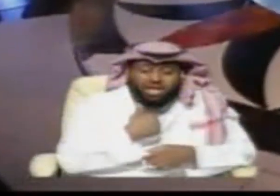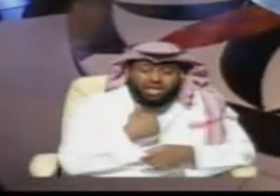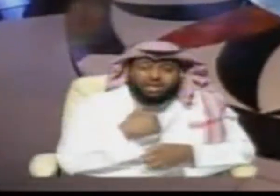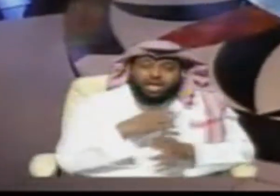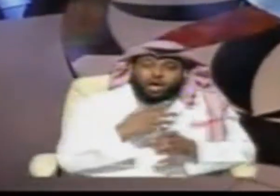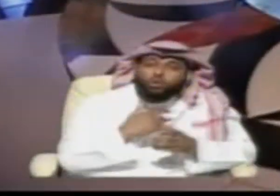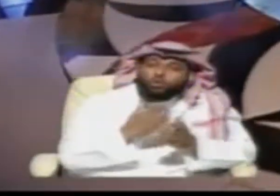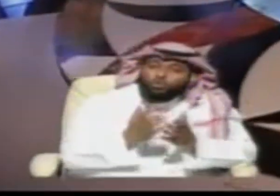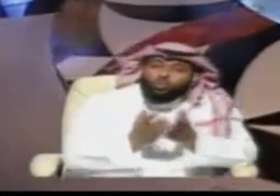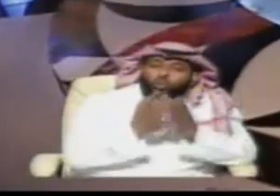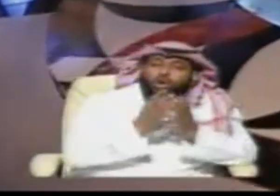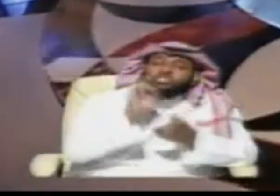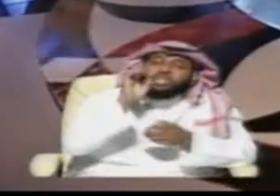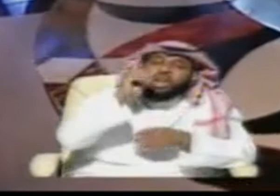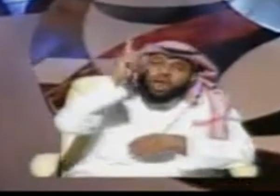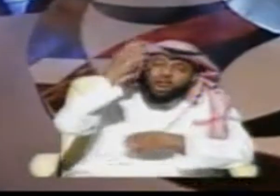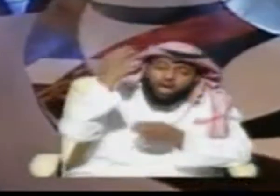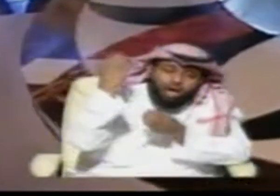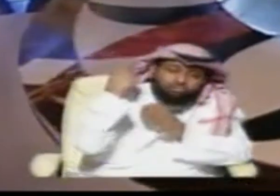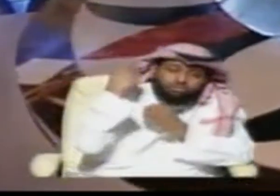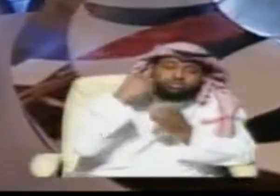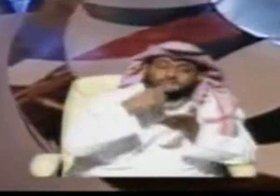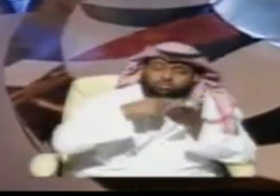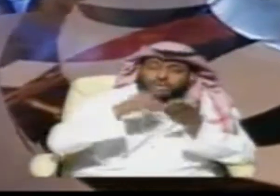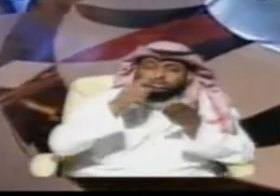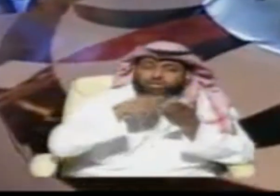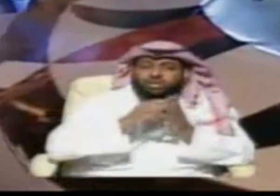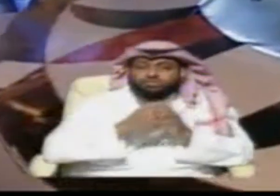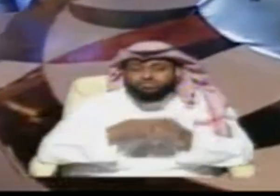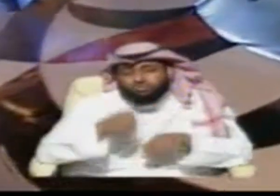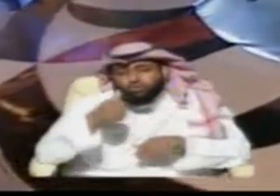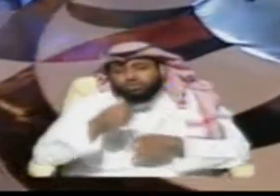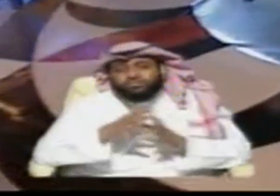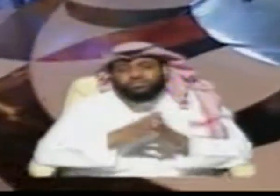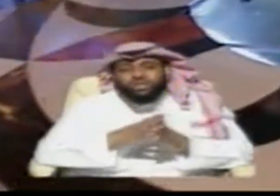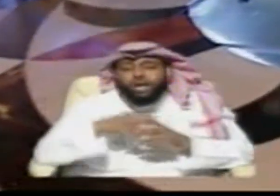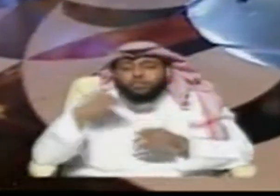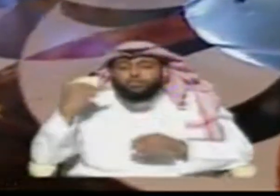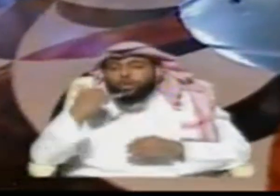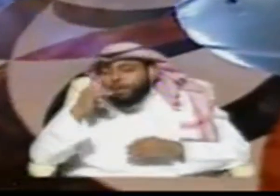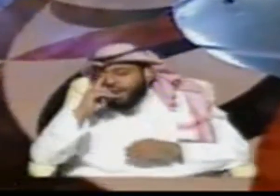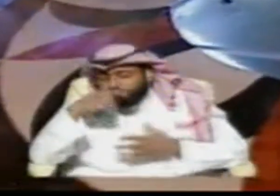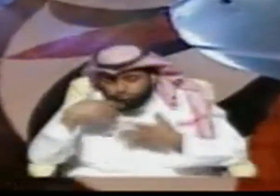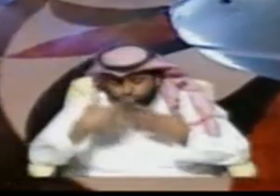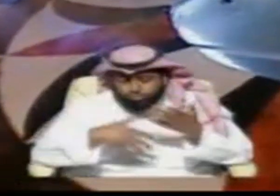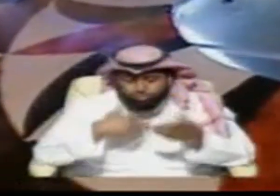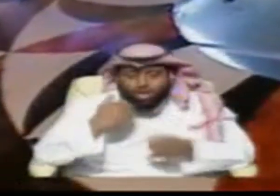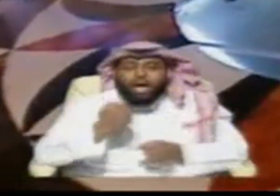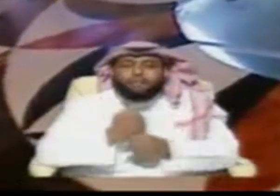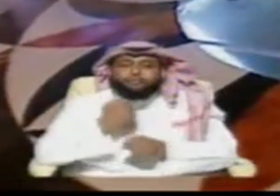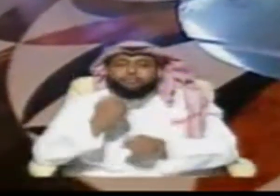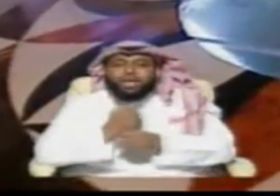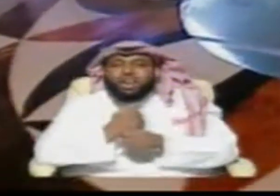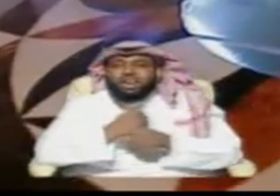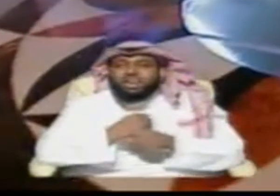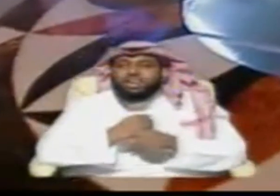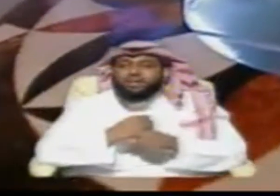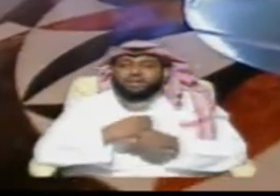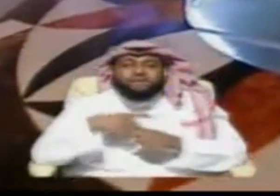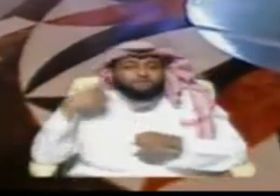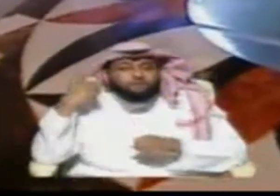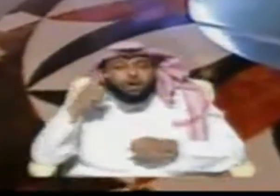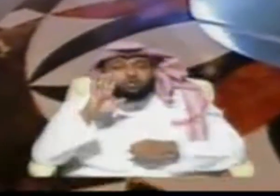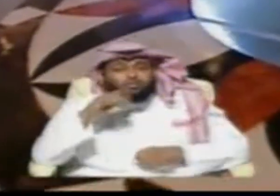والمحروم الحرم خير هذه الليالي. لذلك الاشتغال الزائد بتحديد الليلة وطلب